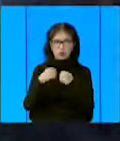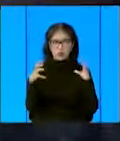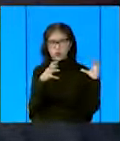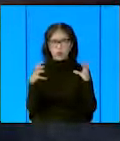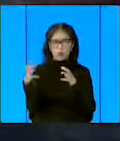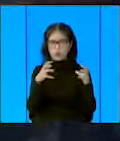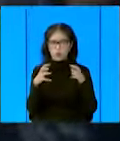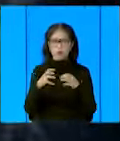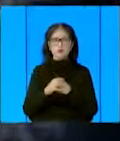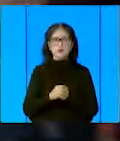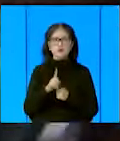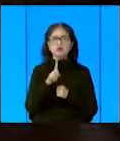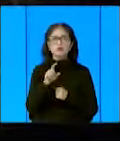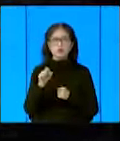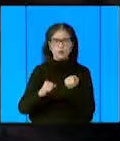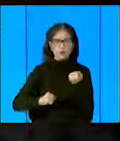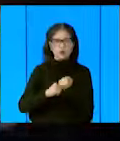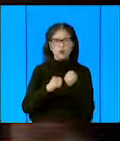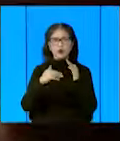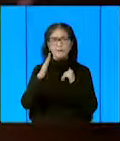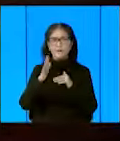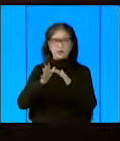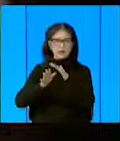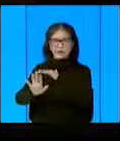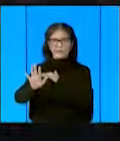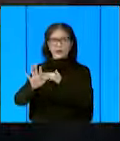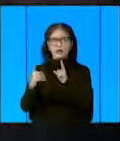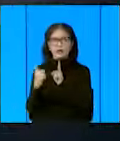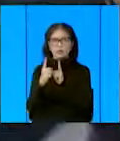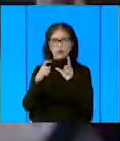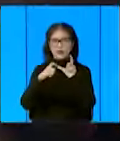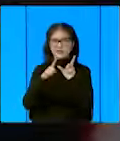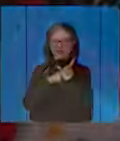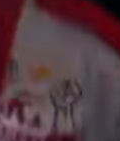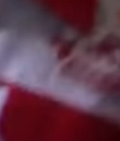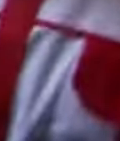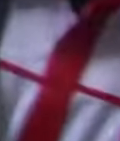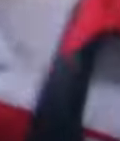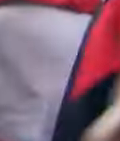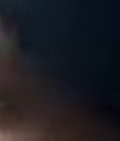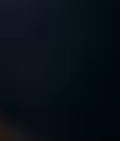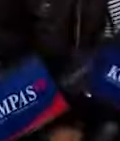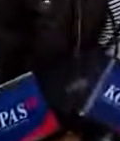Ricuh terjadi saat puluhan pendukung merangsek untuk mendekat ke SYL saat ia hendak keluar dari ruang